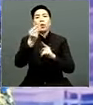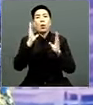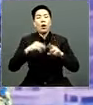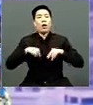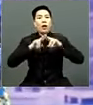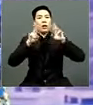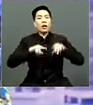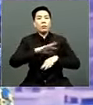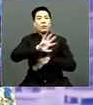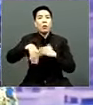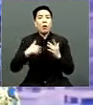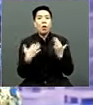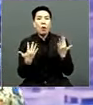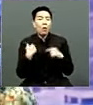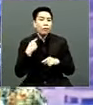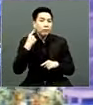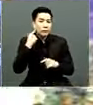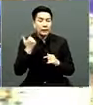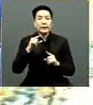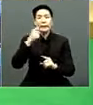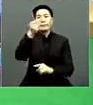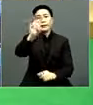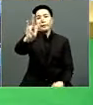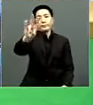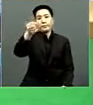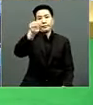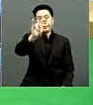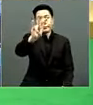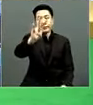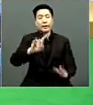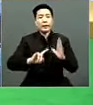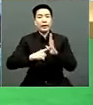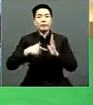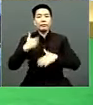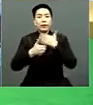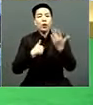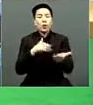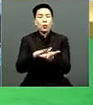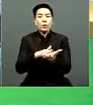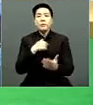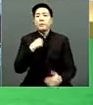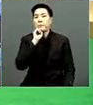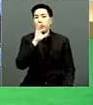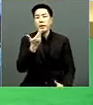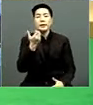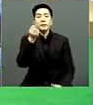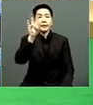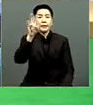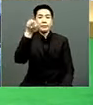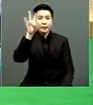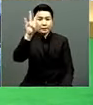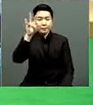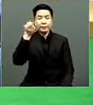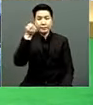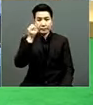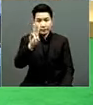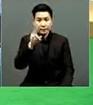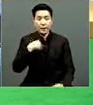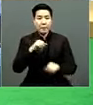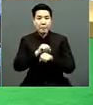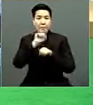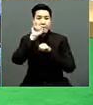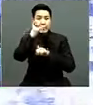การรอฟังคำนี้อยู่ค่ะ 17กับ17พฤษภาคมครับขออภัยครับไม่ได้แจ้งตรงนี้ครับแต่หลังจากที่ประกาศ